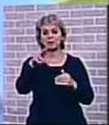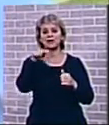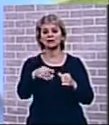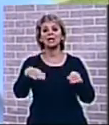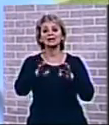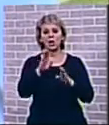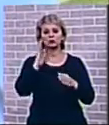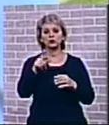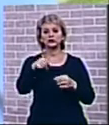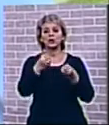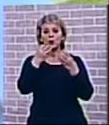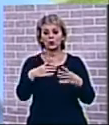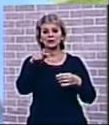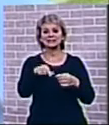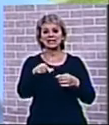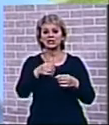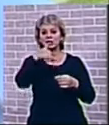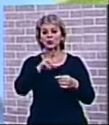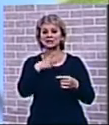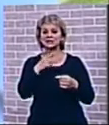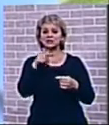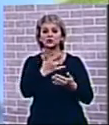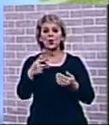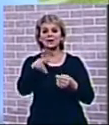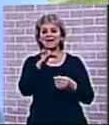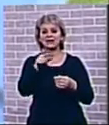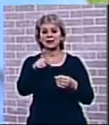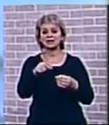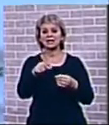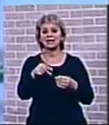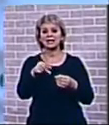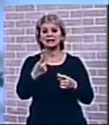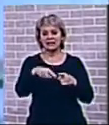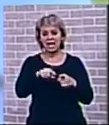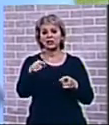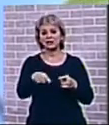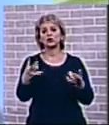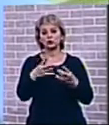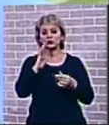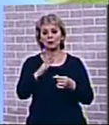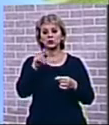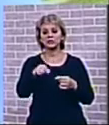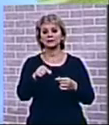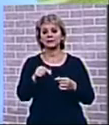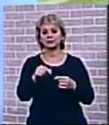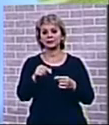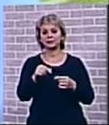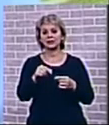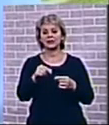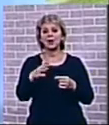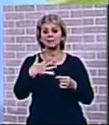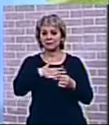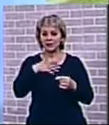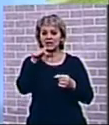чемпионата. Так будет. Просто не можем сказать, сколько времени для этого понадобится.